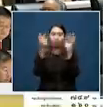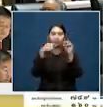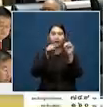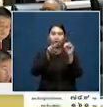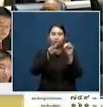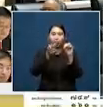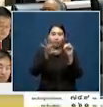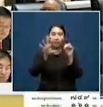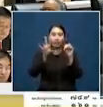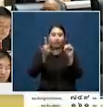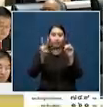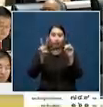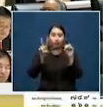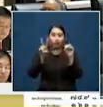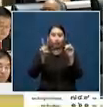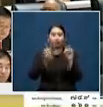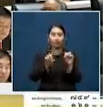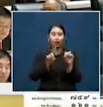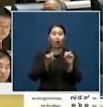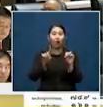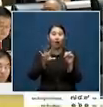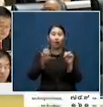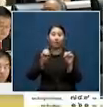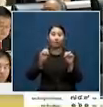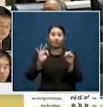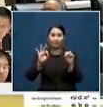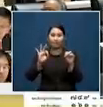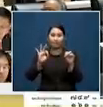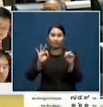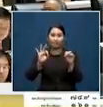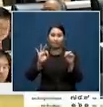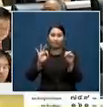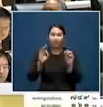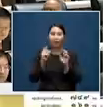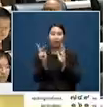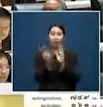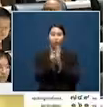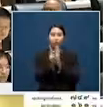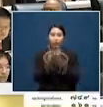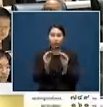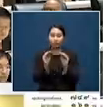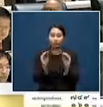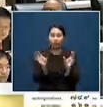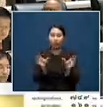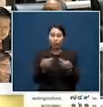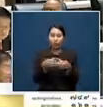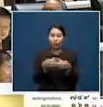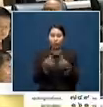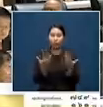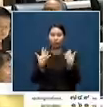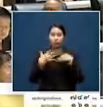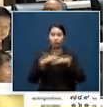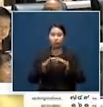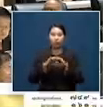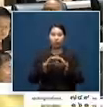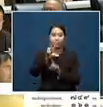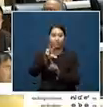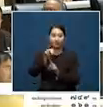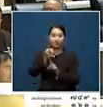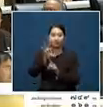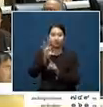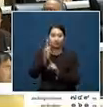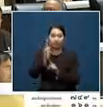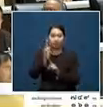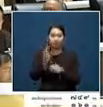งไม่เห็นชอบหรือว่างดออกเสียงให้เศรษฐาหรือว่าชัยเกษมนะเพื่อไทยก็รู้อยู่แล้วแต่ไหนๆก็ไป